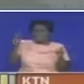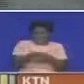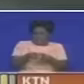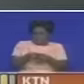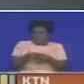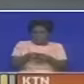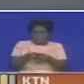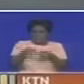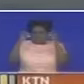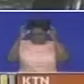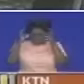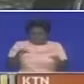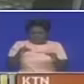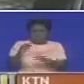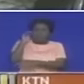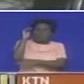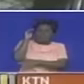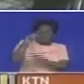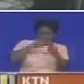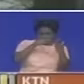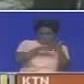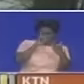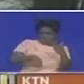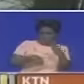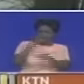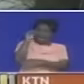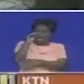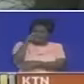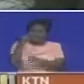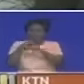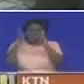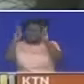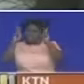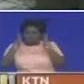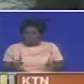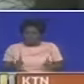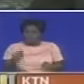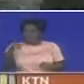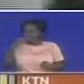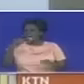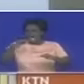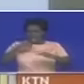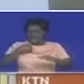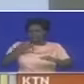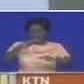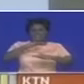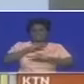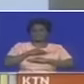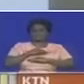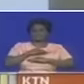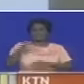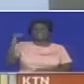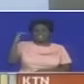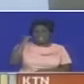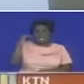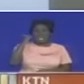kanuni iliyopo ni kuagiza damu kutoka hospitali kuu ya Kisumu ambako anadai hakuna uhaba wa damu. See,